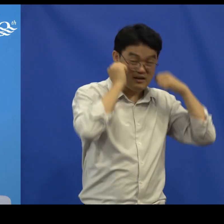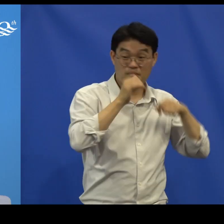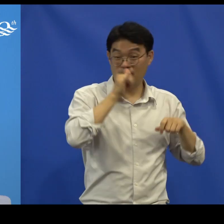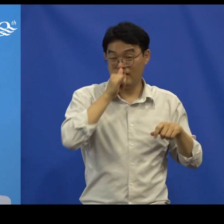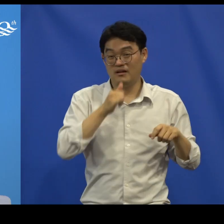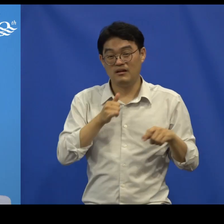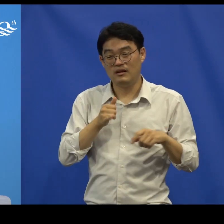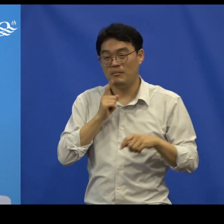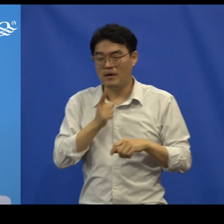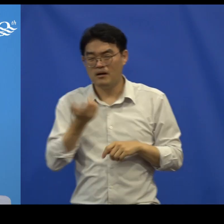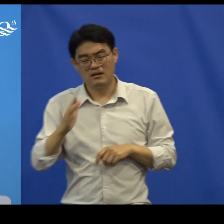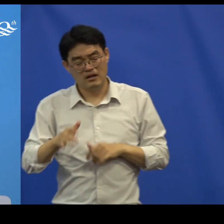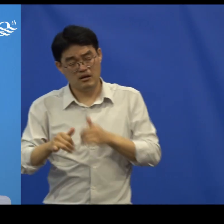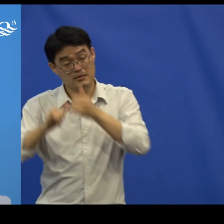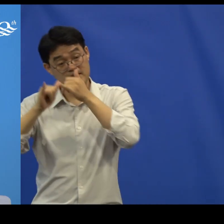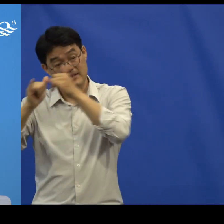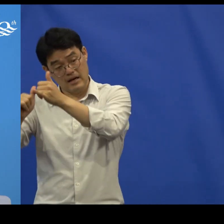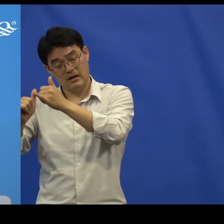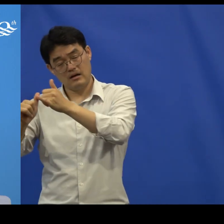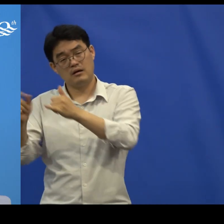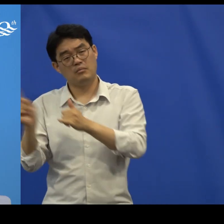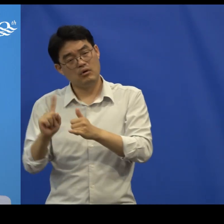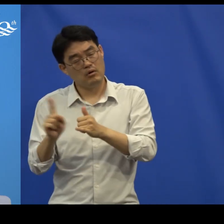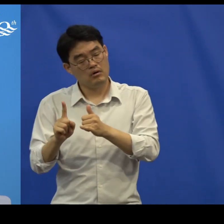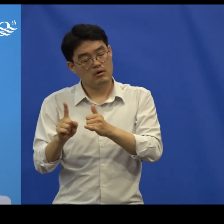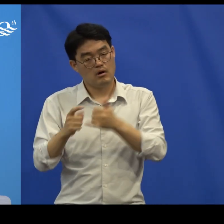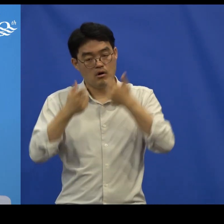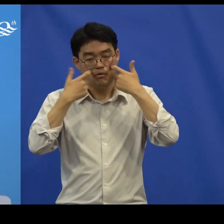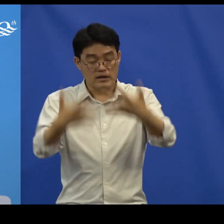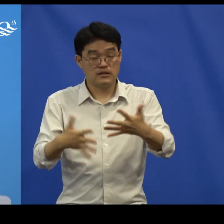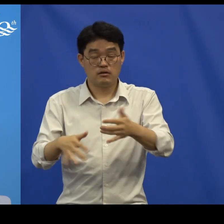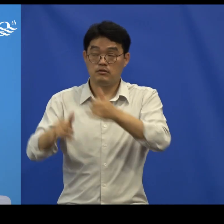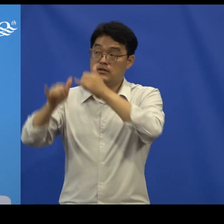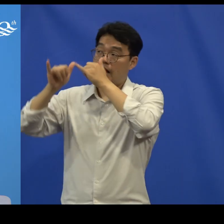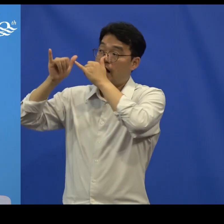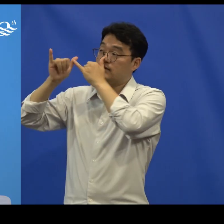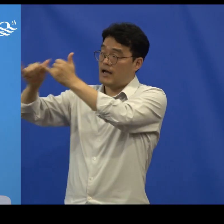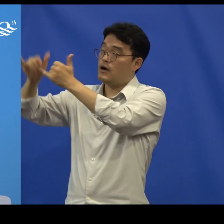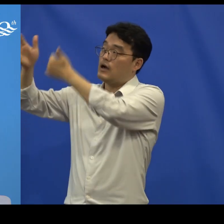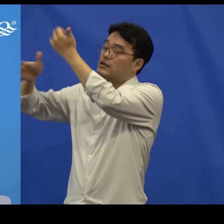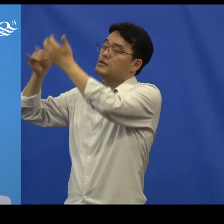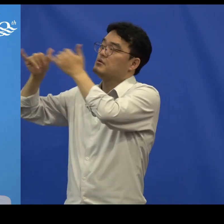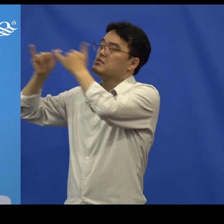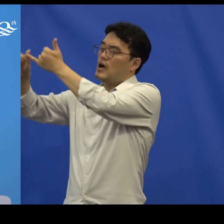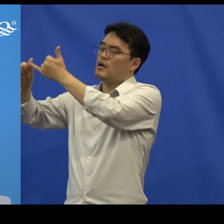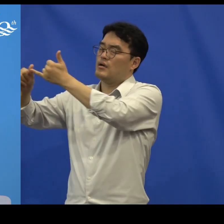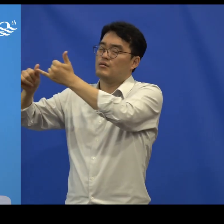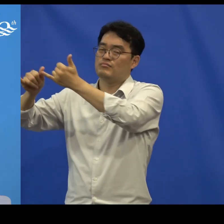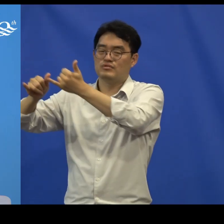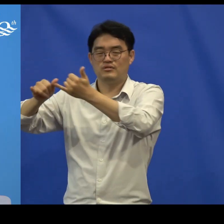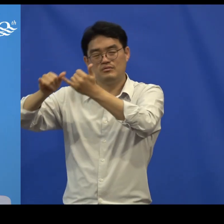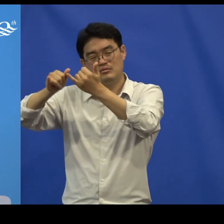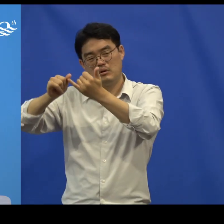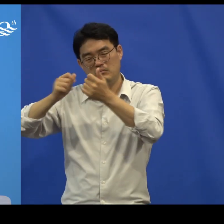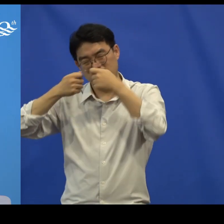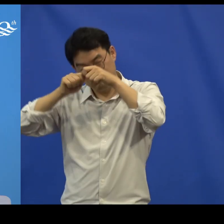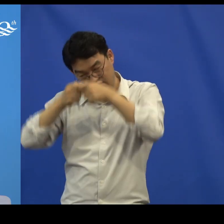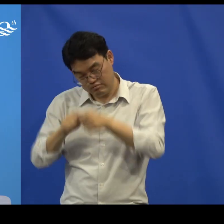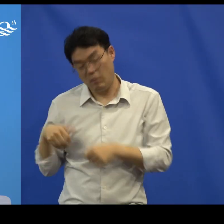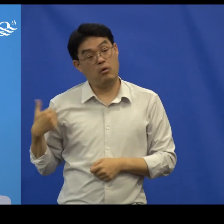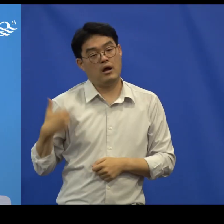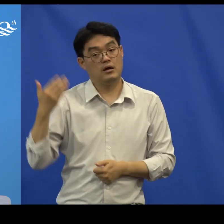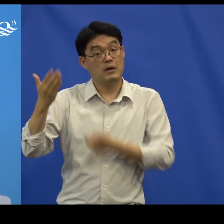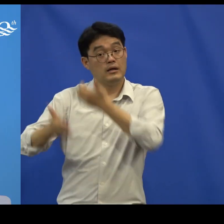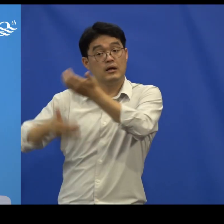나이브한 해석이고, 그러나 분명한 것은 이거 있는 거예요. 상을 주신다는 거예요. 상에 있다는 거예요. 상에.